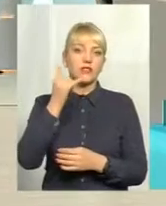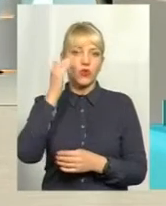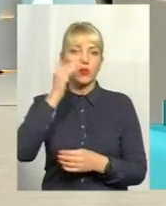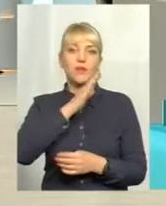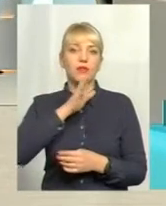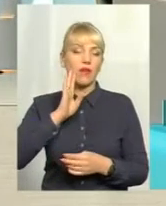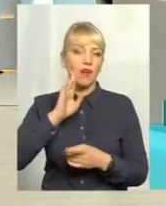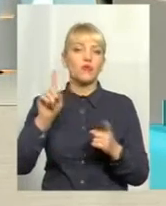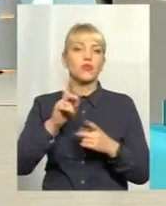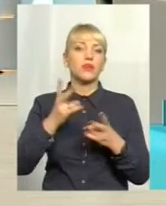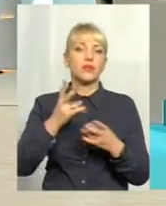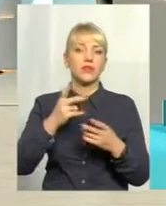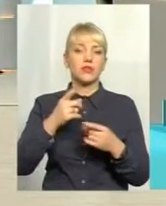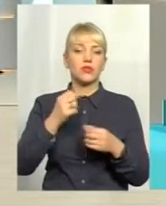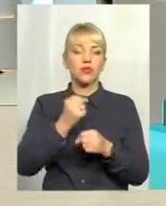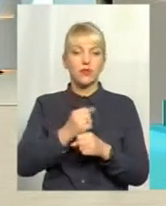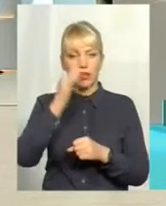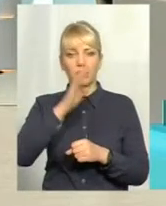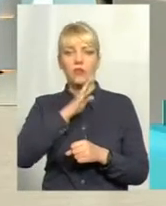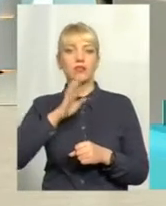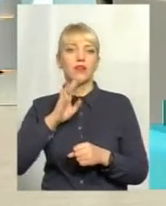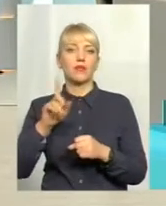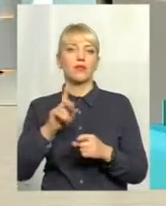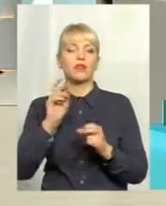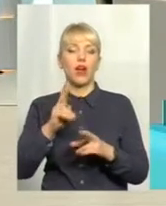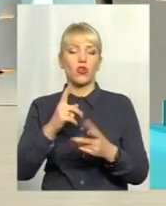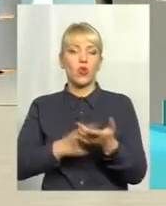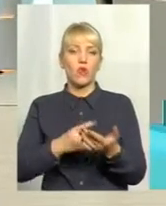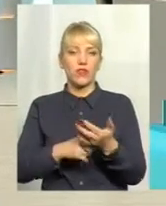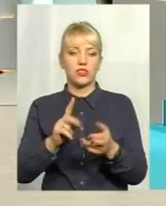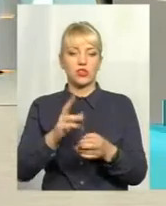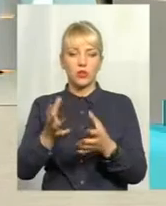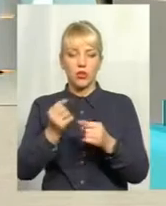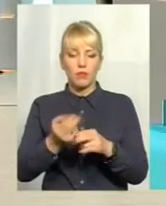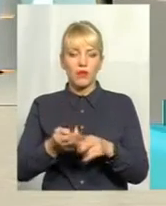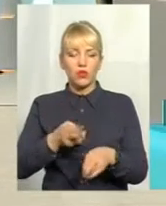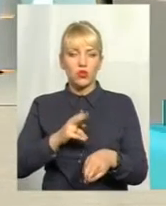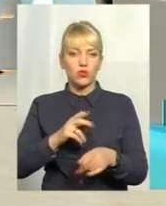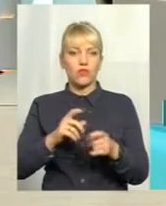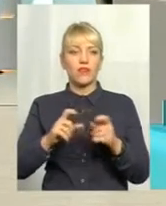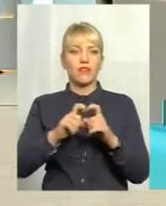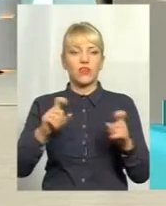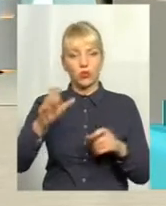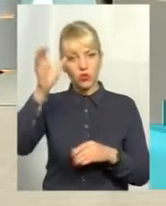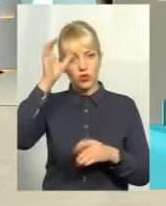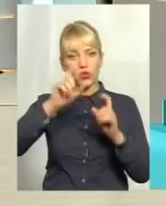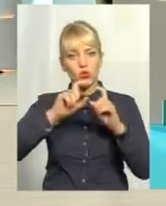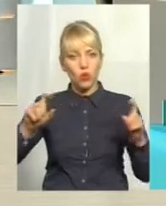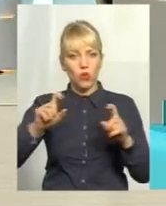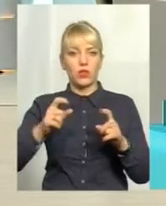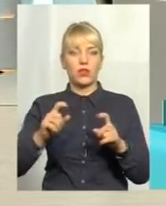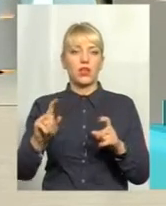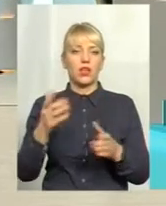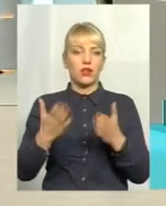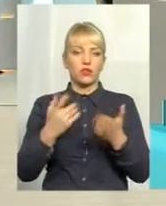це довести, щоб потім отримати хоча б якусь там мінімальне відшкодування лікування цієї дитини від освітнього закладу, якщо